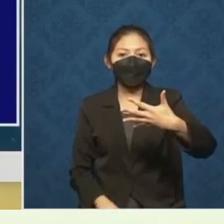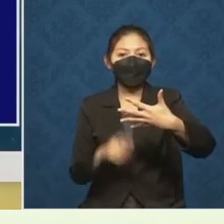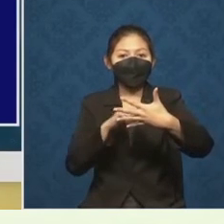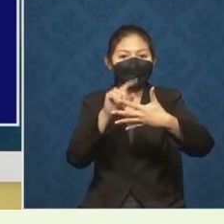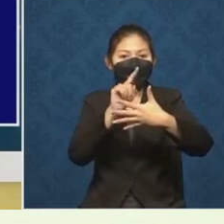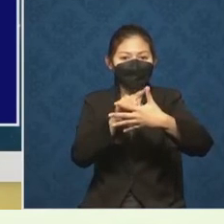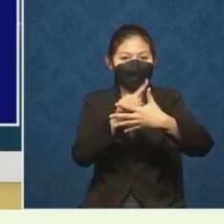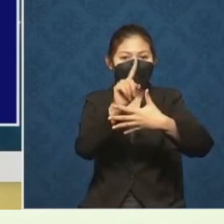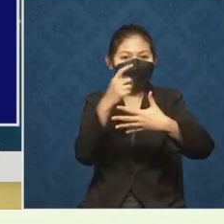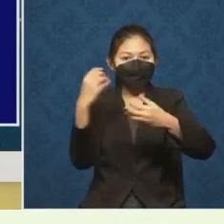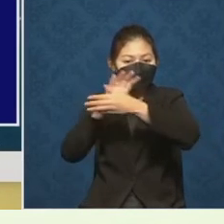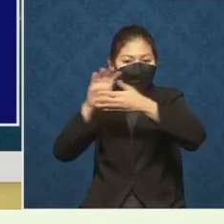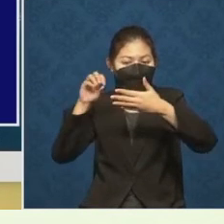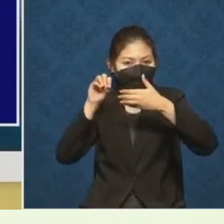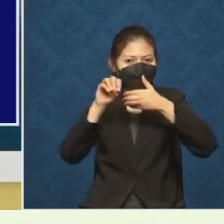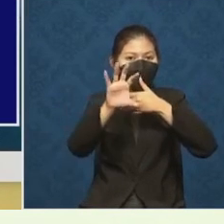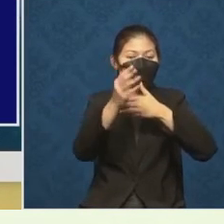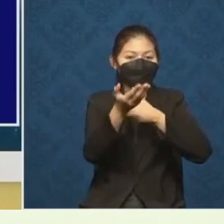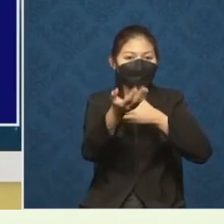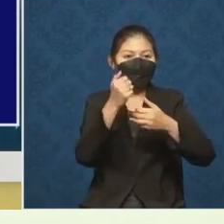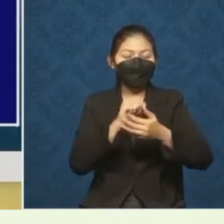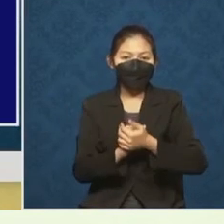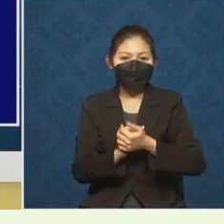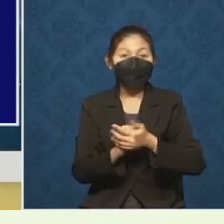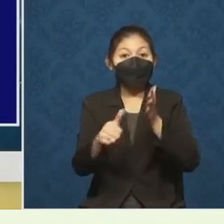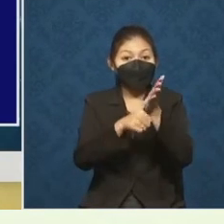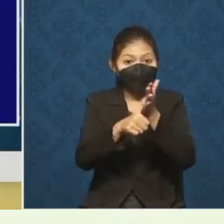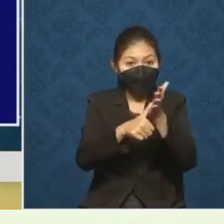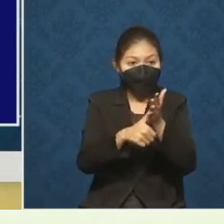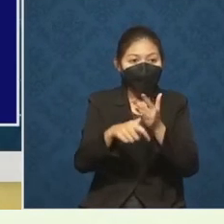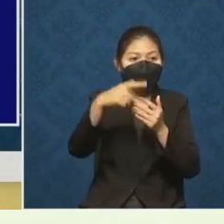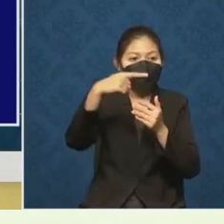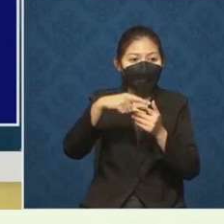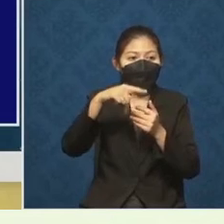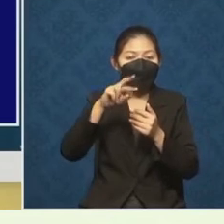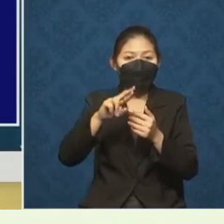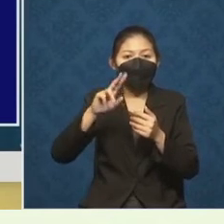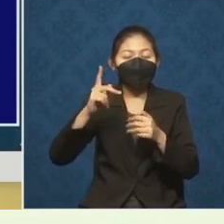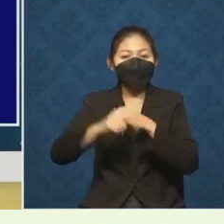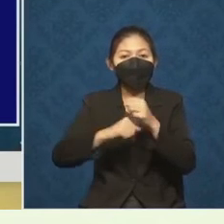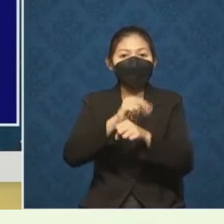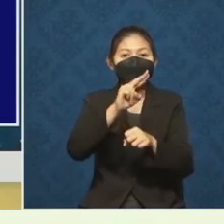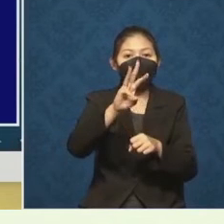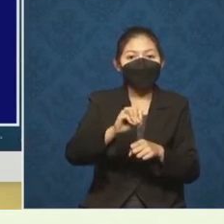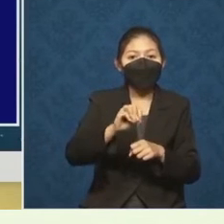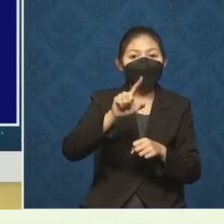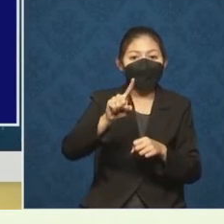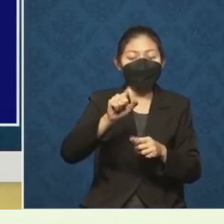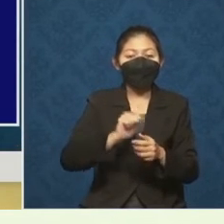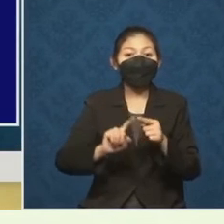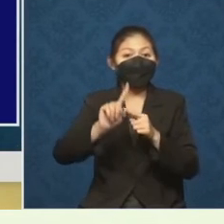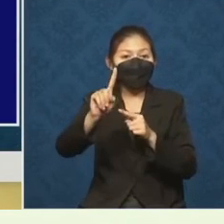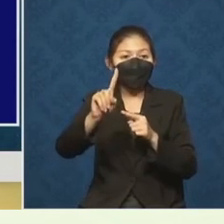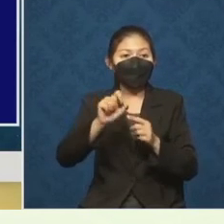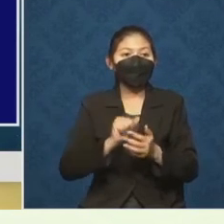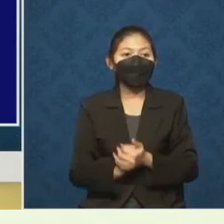นะด้วยการแก้ไขพ.ร.ป.การเลือกตั้ง2561 1ยุบกกต.จังหวั